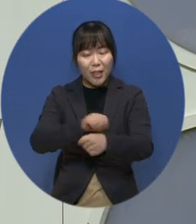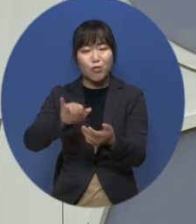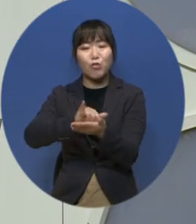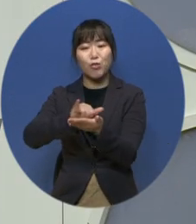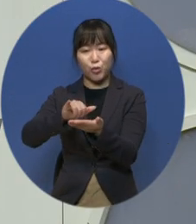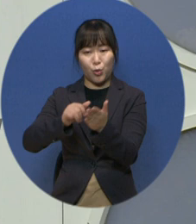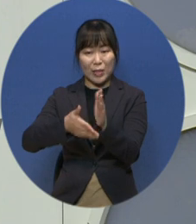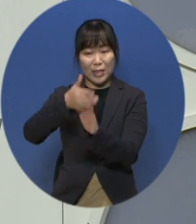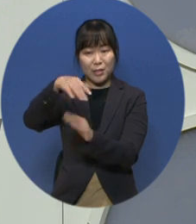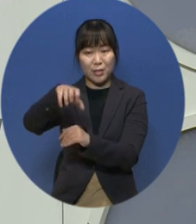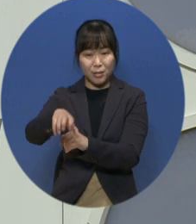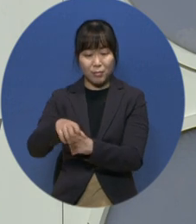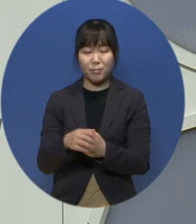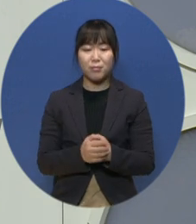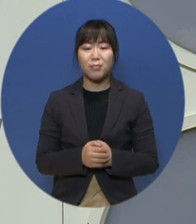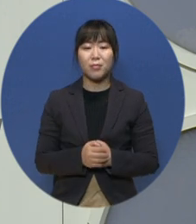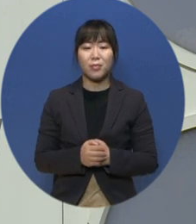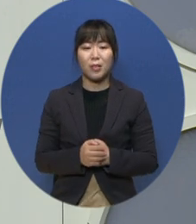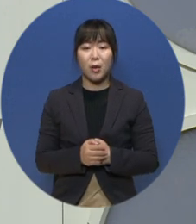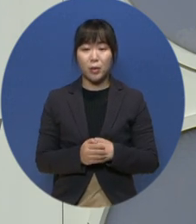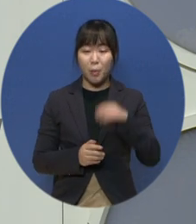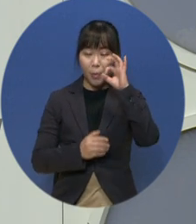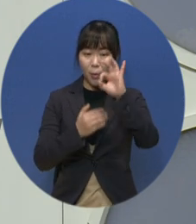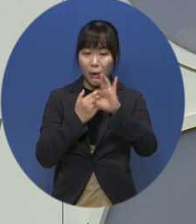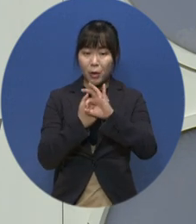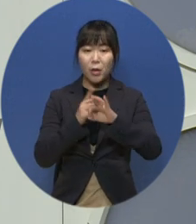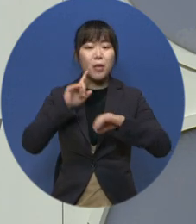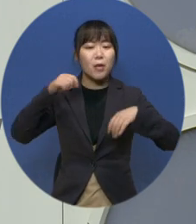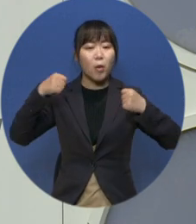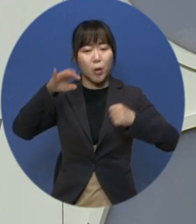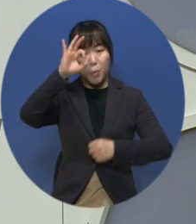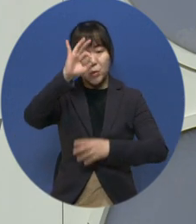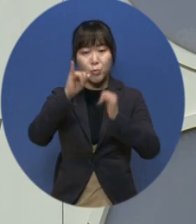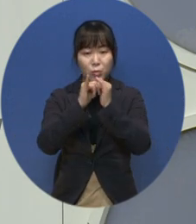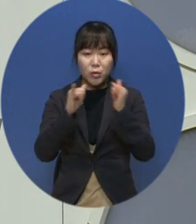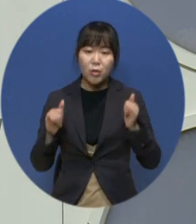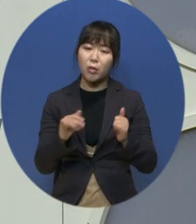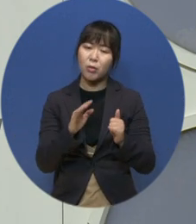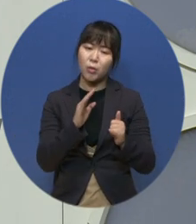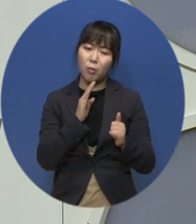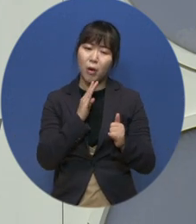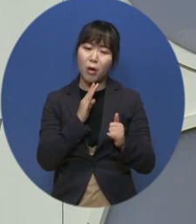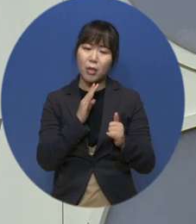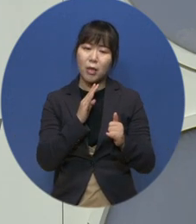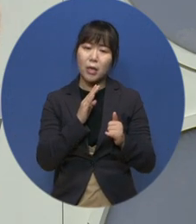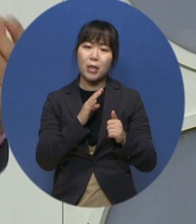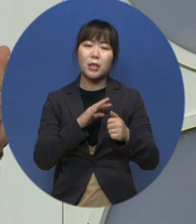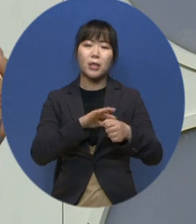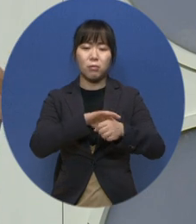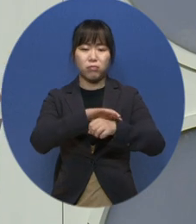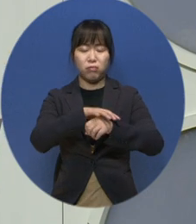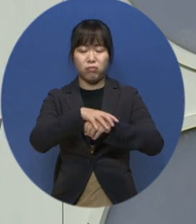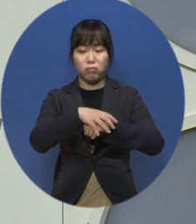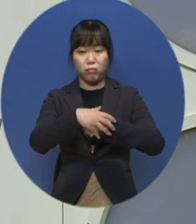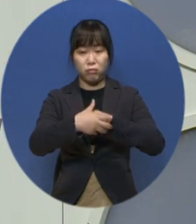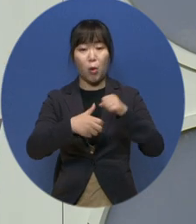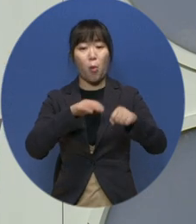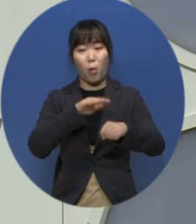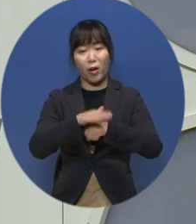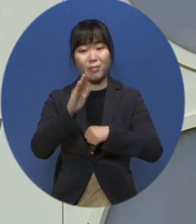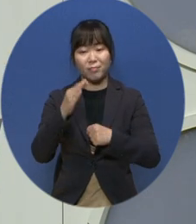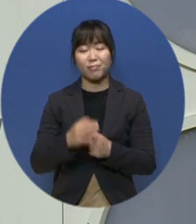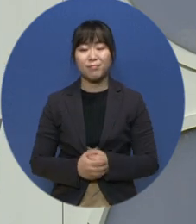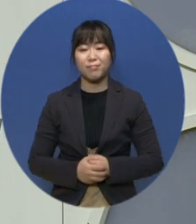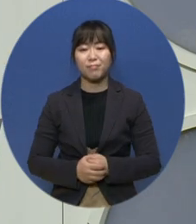뉴욕 같은 경우에는요. 거기에 그 연극을 보시는 분들이 이미 상당히 글로벌라이즈 돼 있다고 할까요?